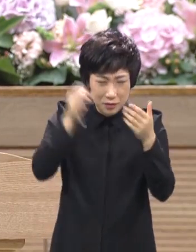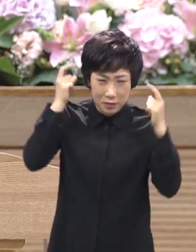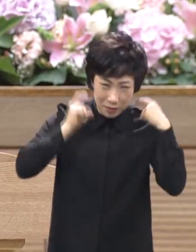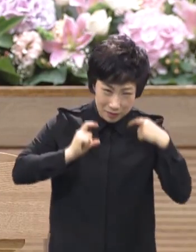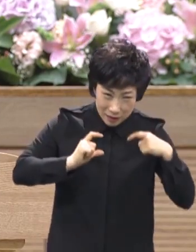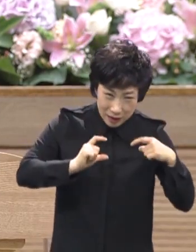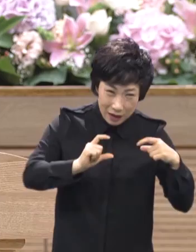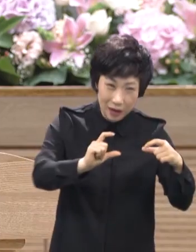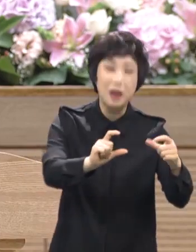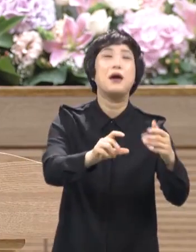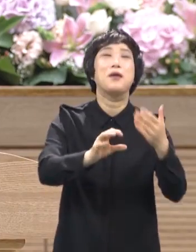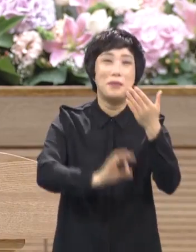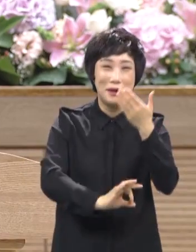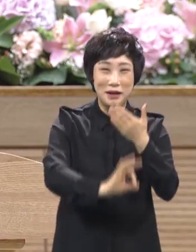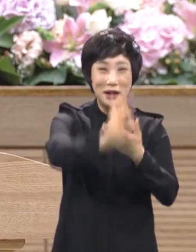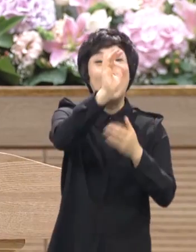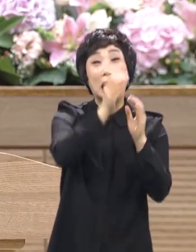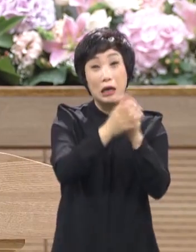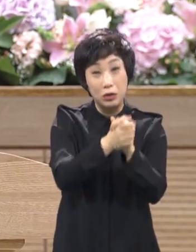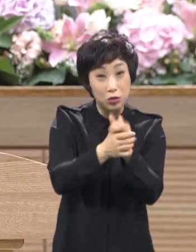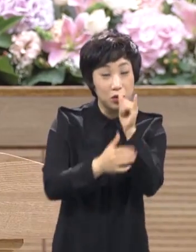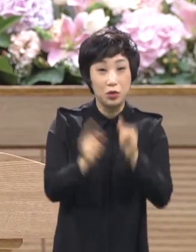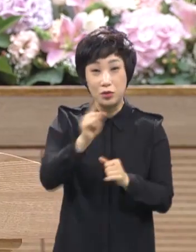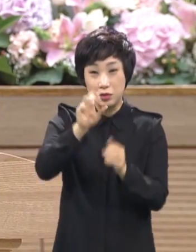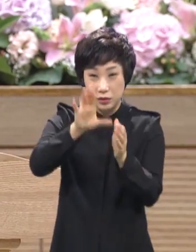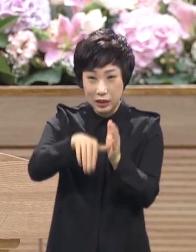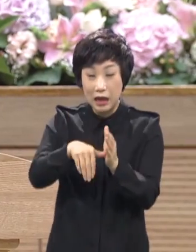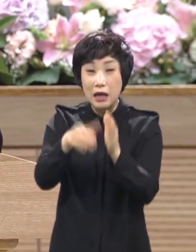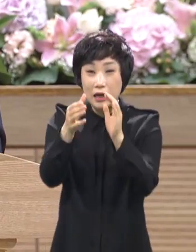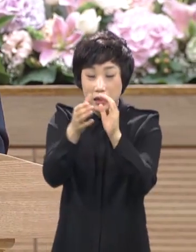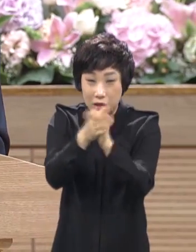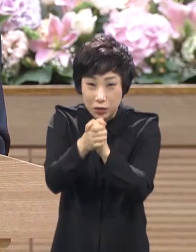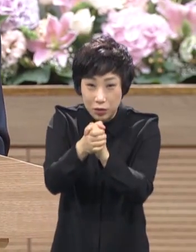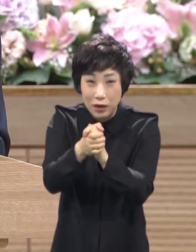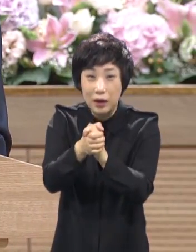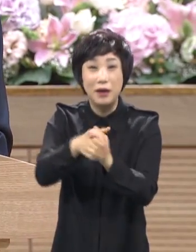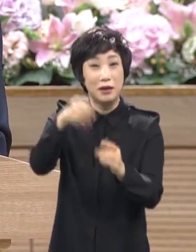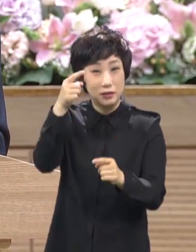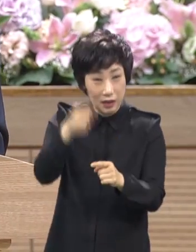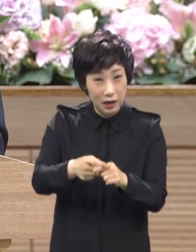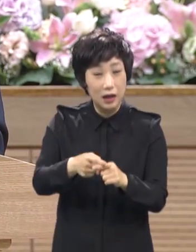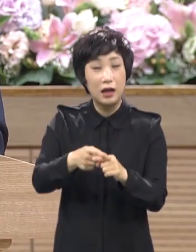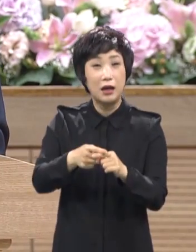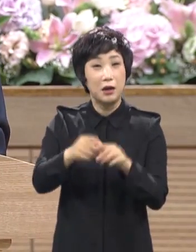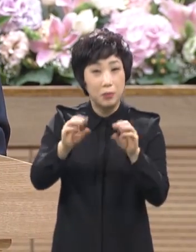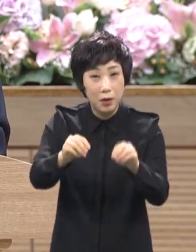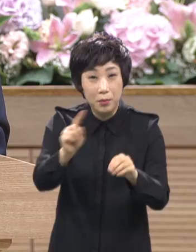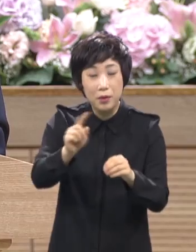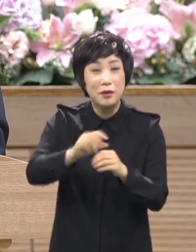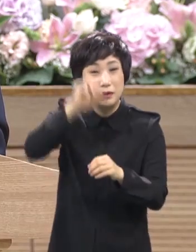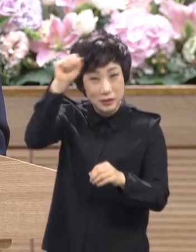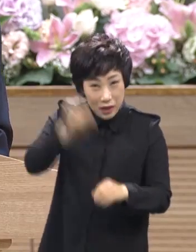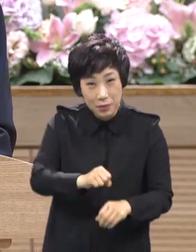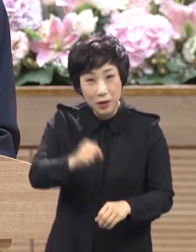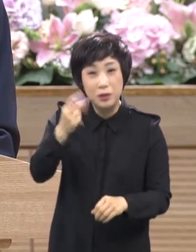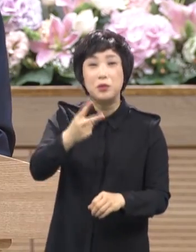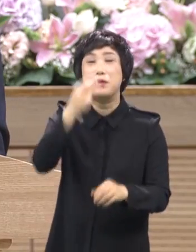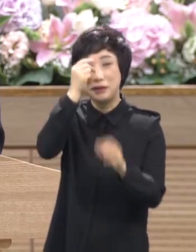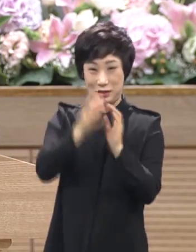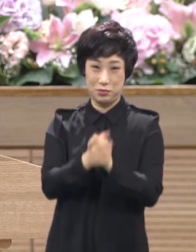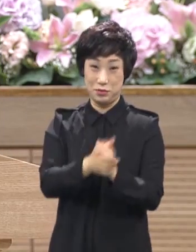밤새도록 기도하시고 때로는 기도하다가 중단되면 새벽에 기도하시고